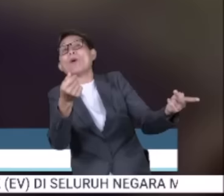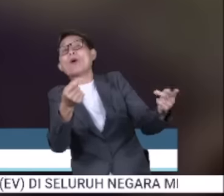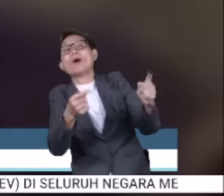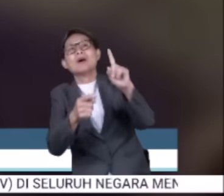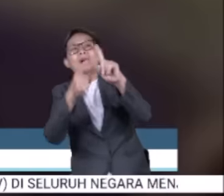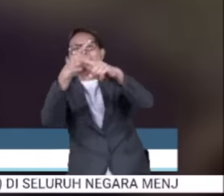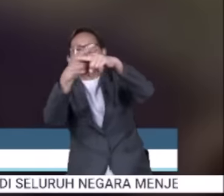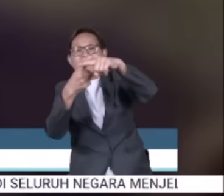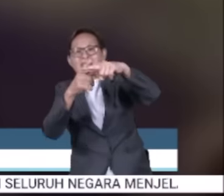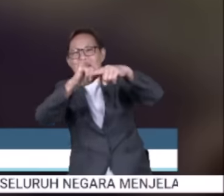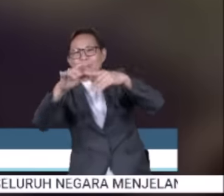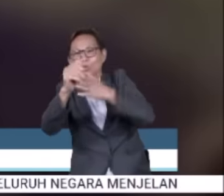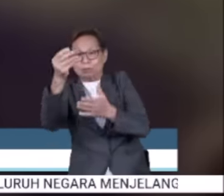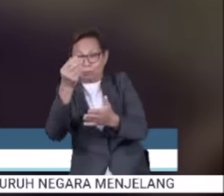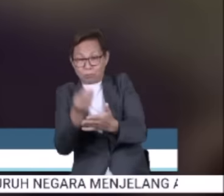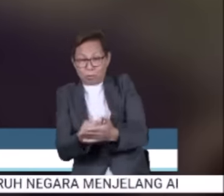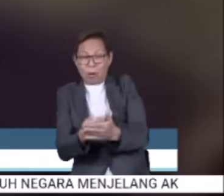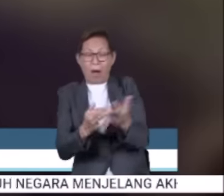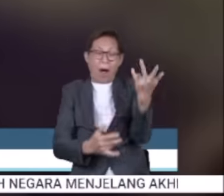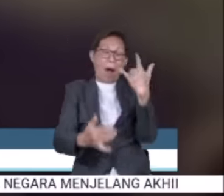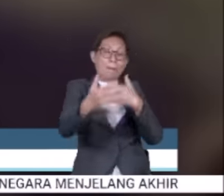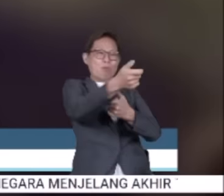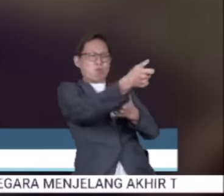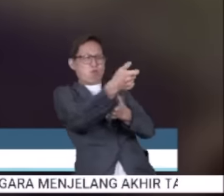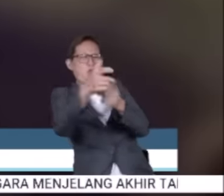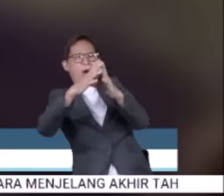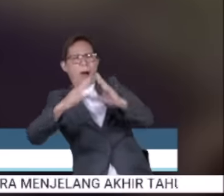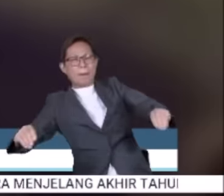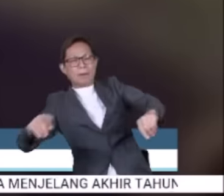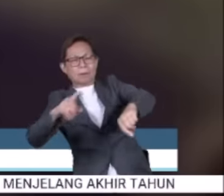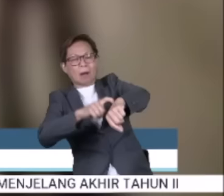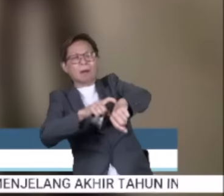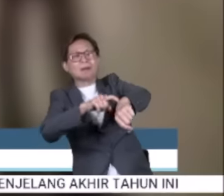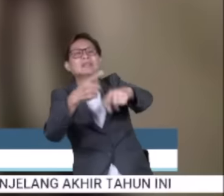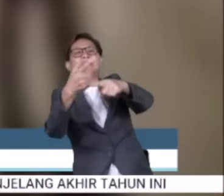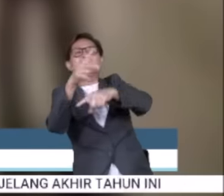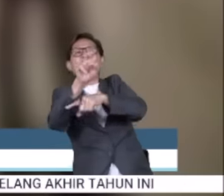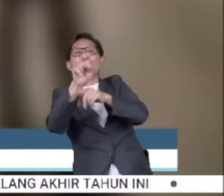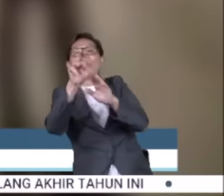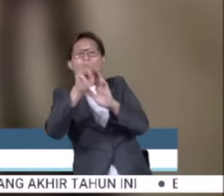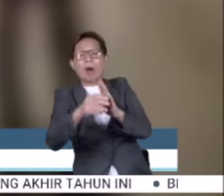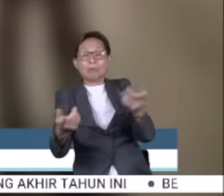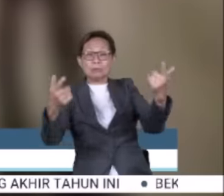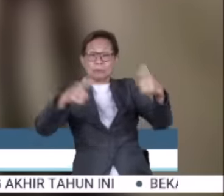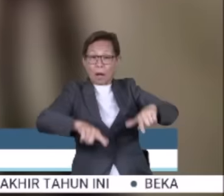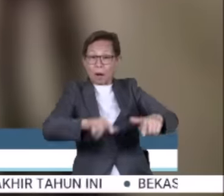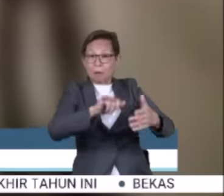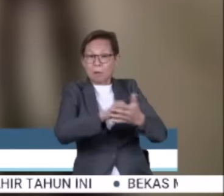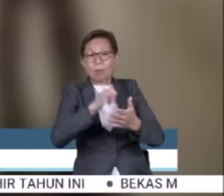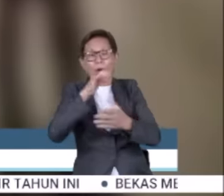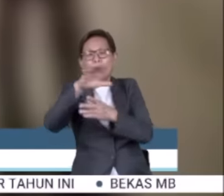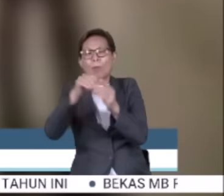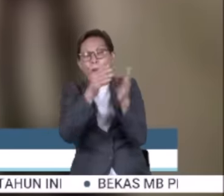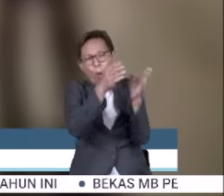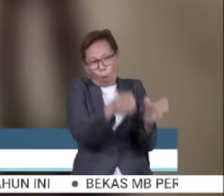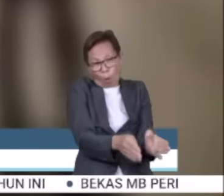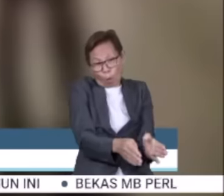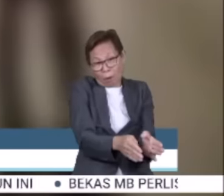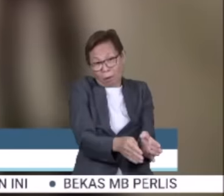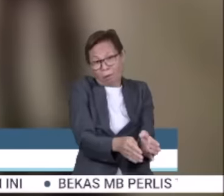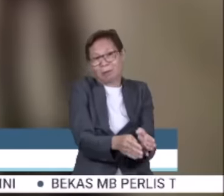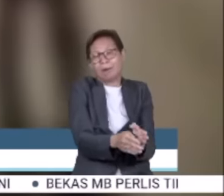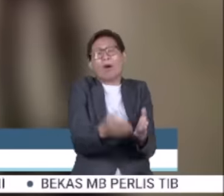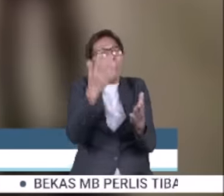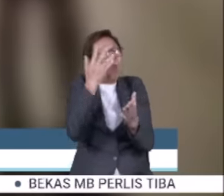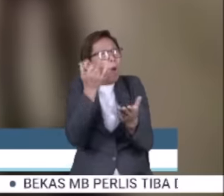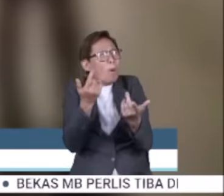sehingga setengah juta ringgit. Api berjaya dipadamkan sepenuhnya dalam tempoh setengah jam. Kejadian bagaimanapun tidak melibatkan mangsa. Punca sebenar